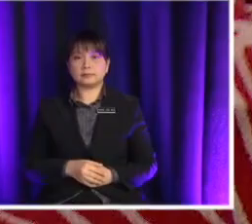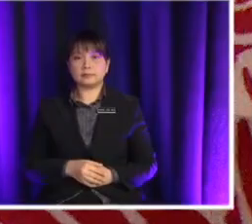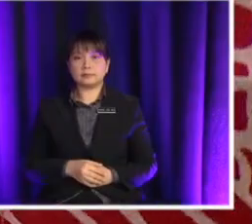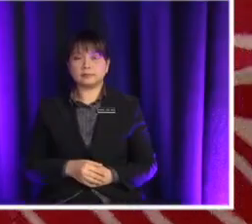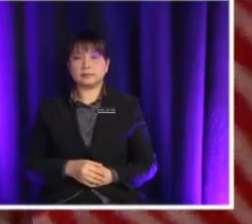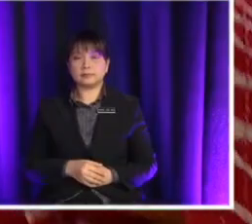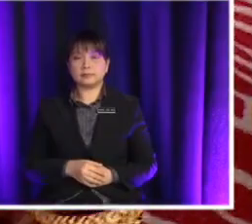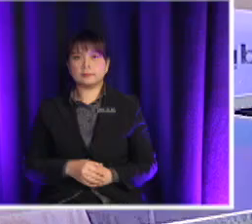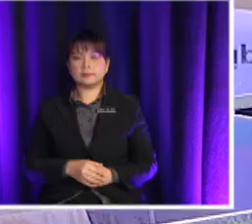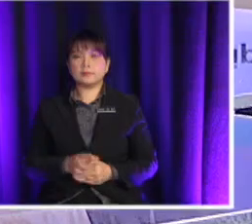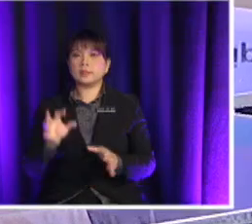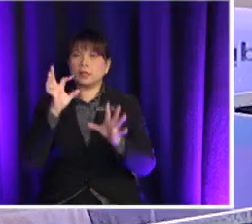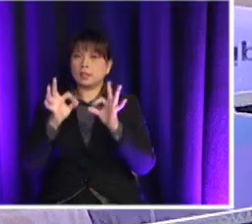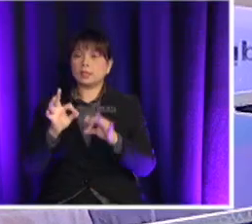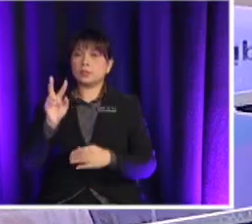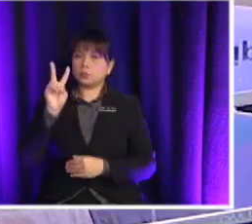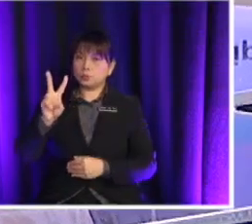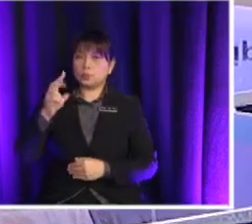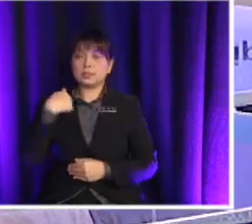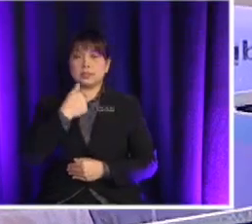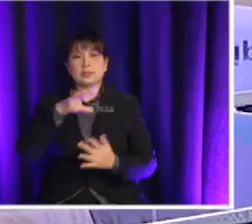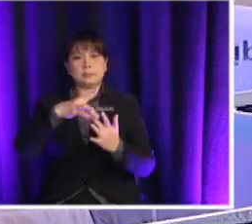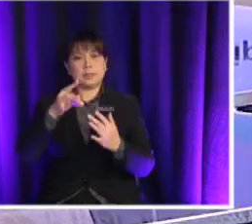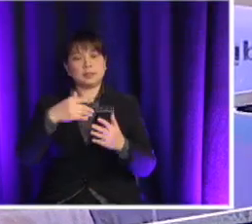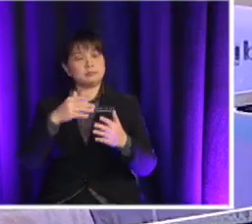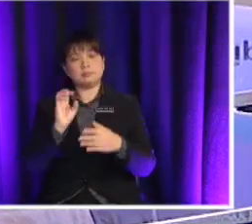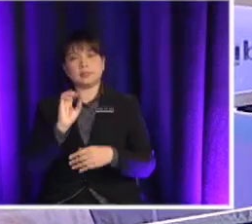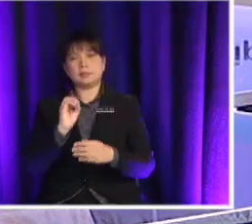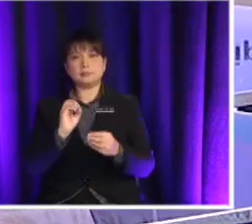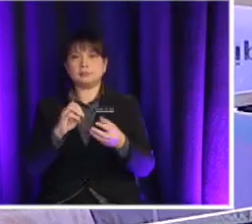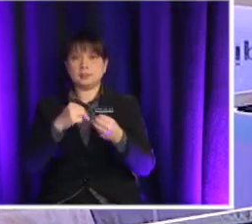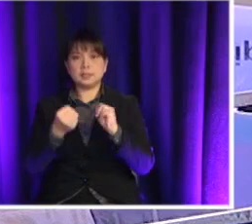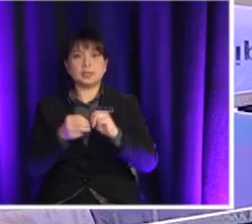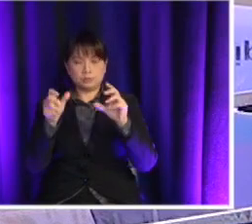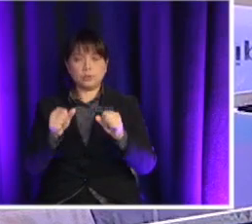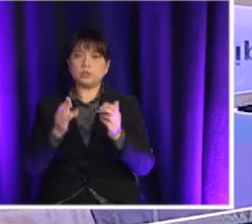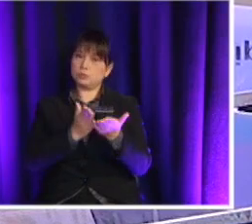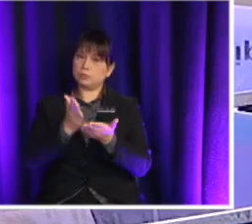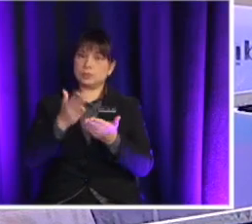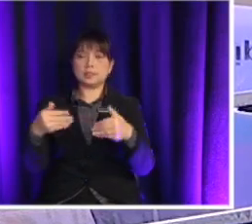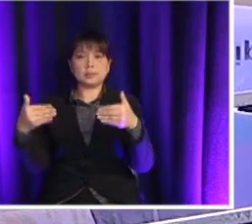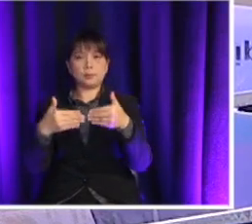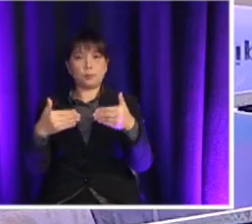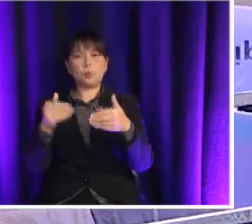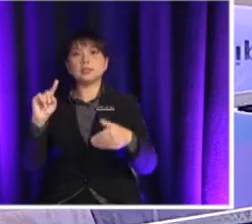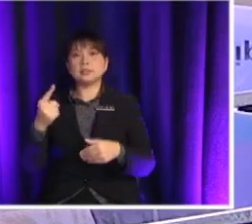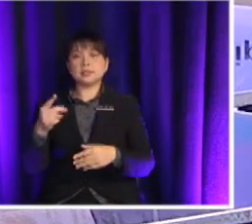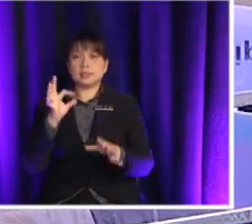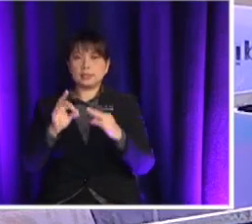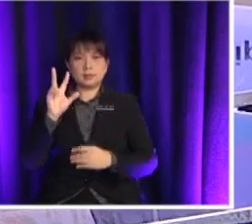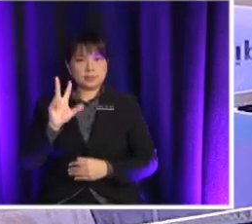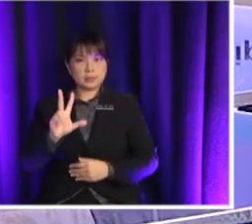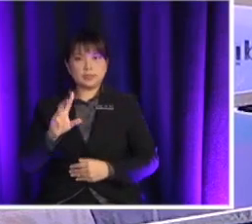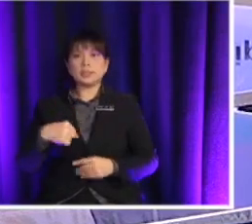So sekarang kalau 2 kita pilih yang 2 ni tak ada masalah lah. Kita terus saja sambungkan saja. Okey, Cumanya kalau yang 3 ni nanti